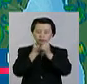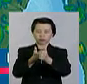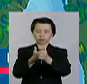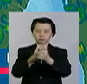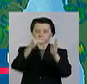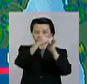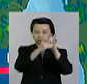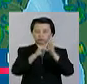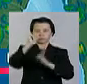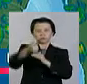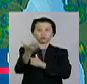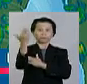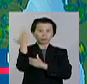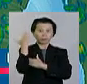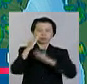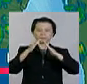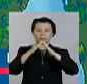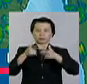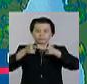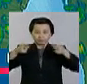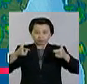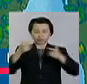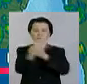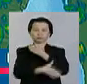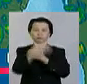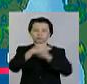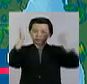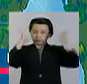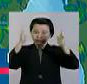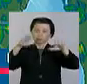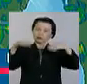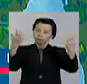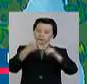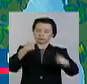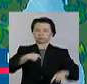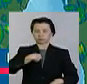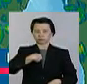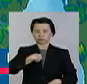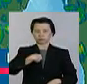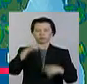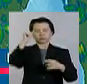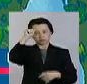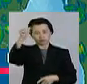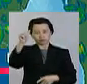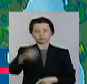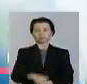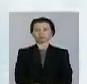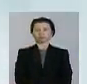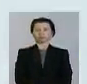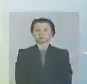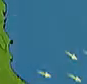ramalan cuaca pagi esok bagi bandar-bandar utama seluruh negara. Sekian saja dari saya, Mikael Kadorna. Assalamualaikum.